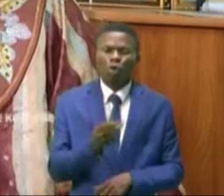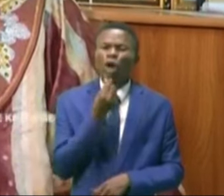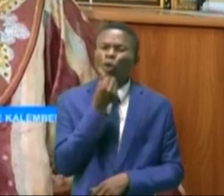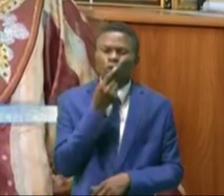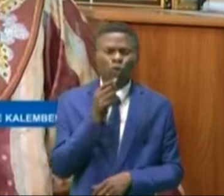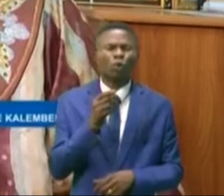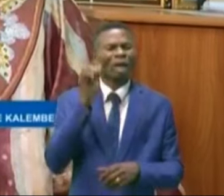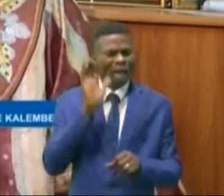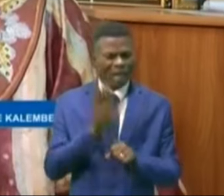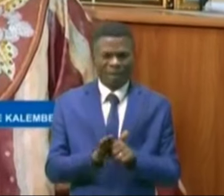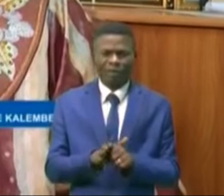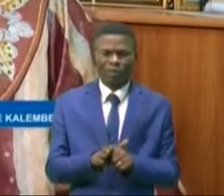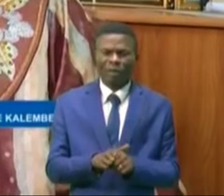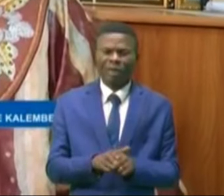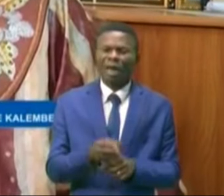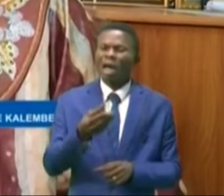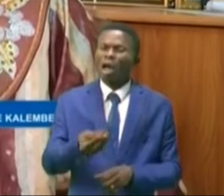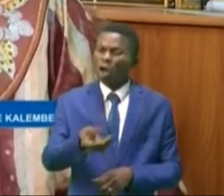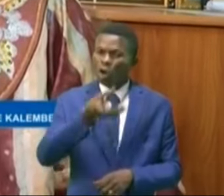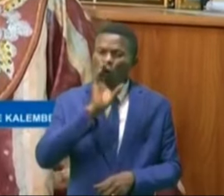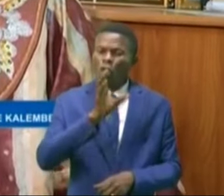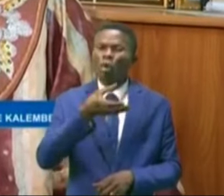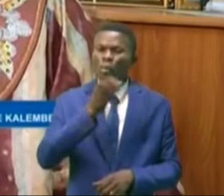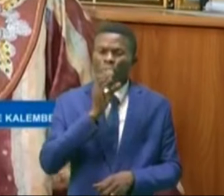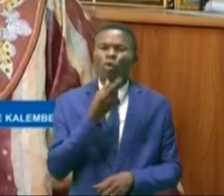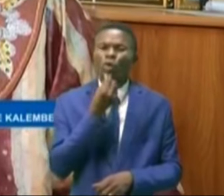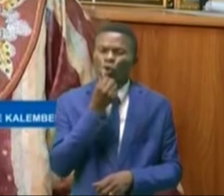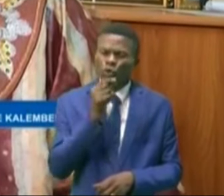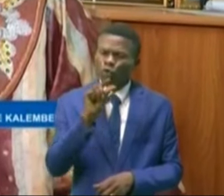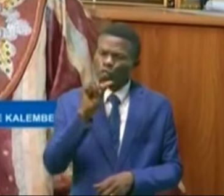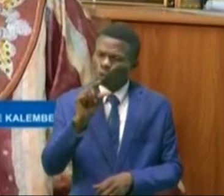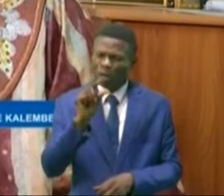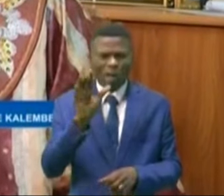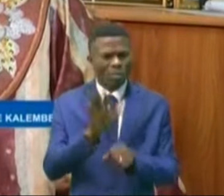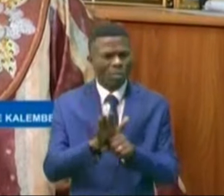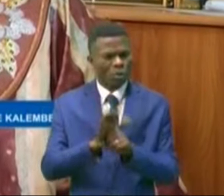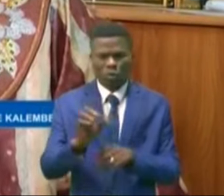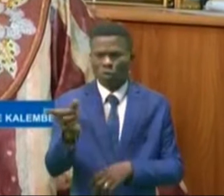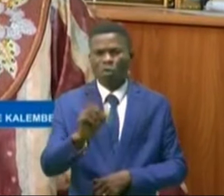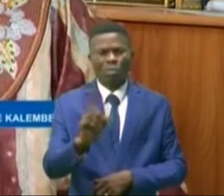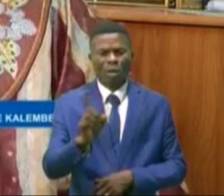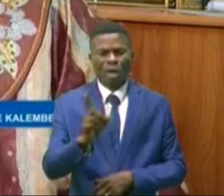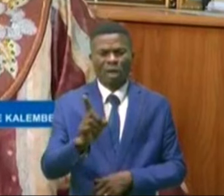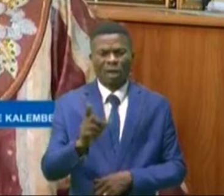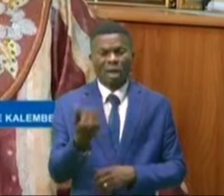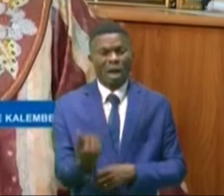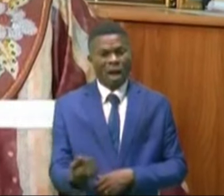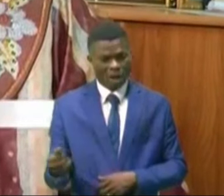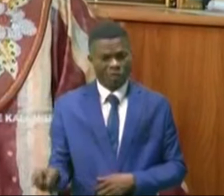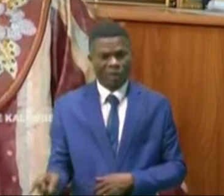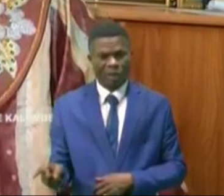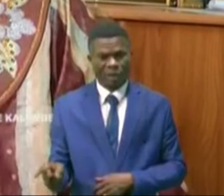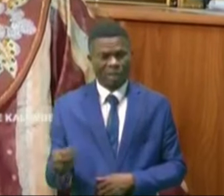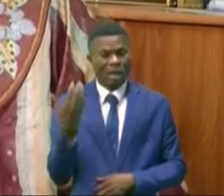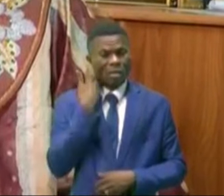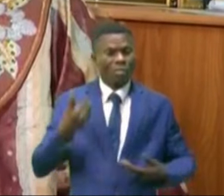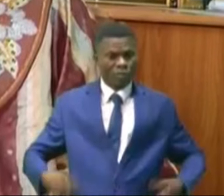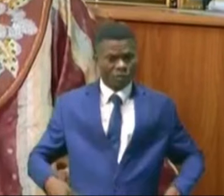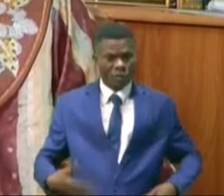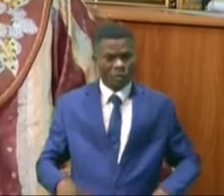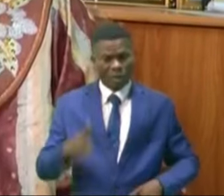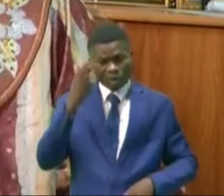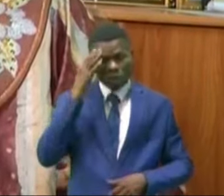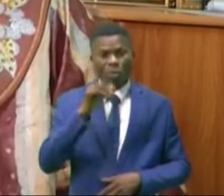pris avec modération. Si vous donnez le sucre de manière immodérée et que cet enfant était diabétique sans qu'on le